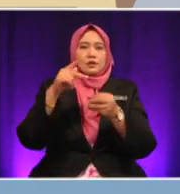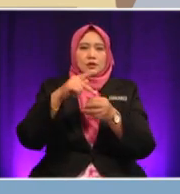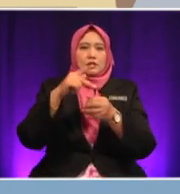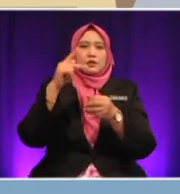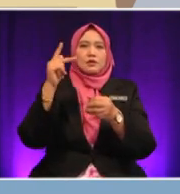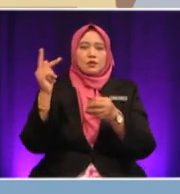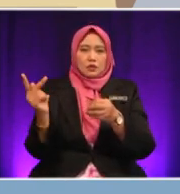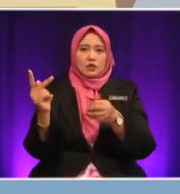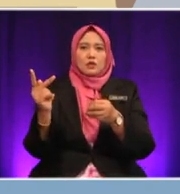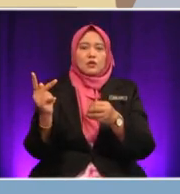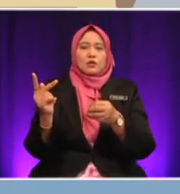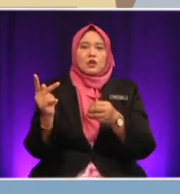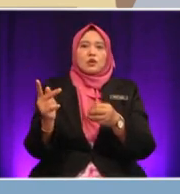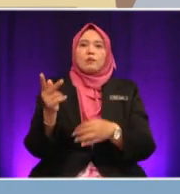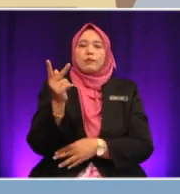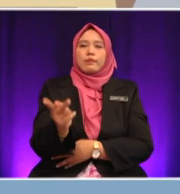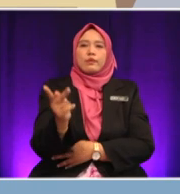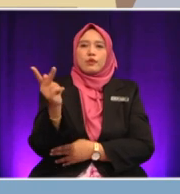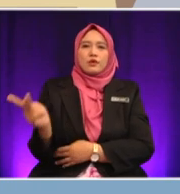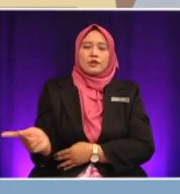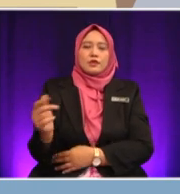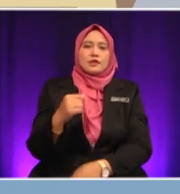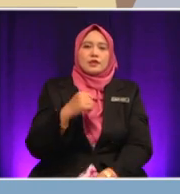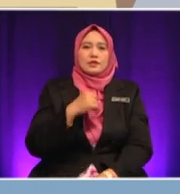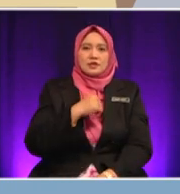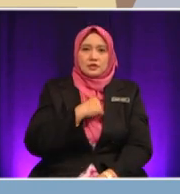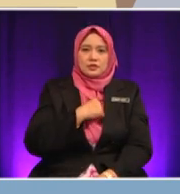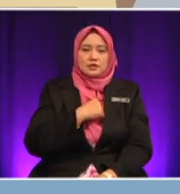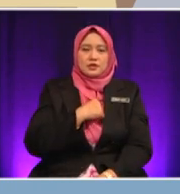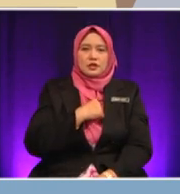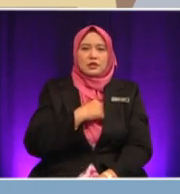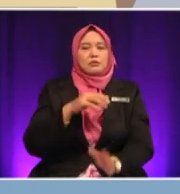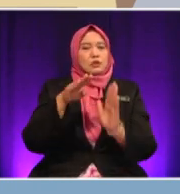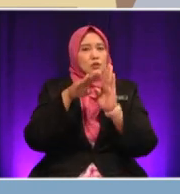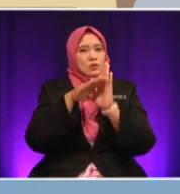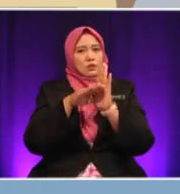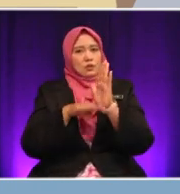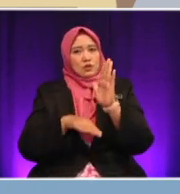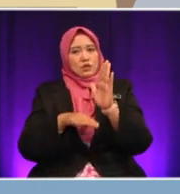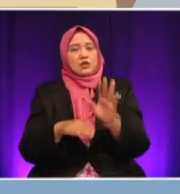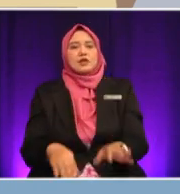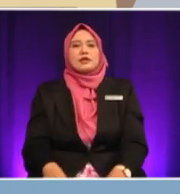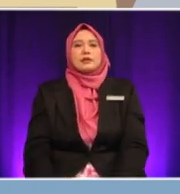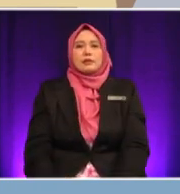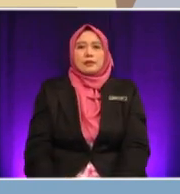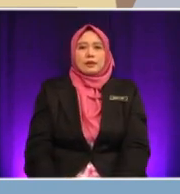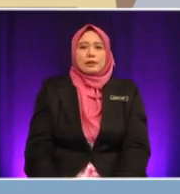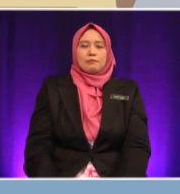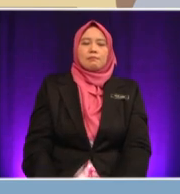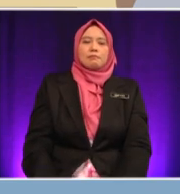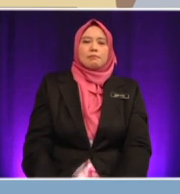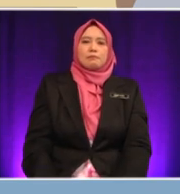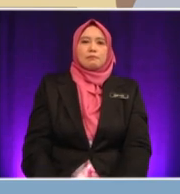berkurang Oke pengeluaran produk asli berkurang saja ingat ya disebut implikasi